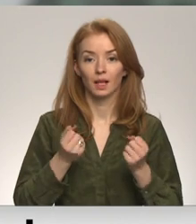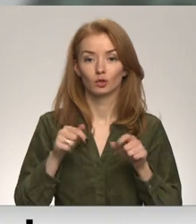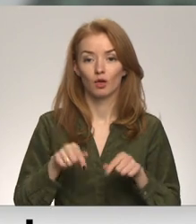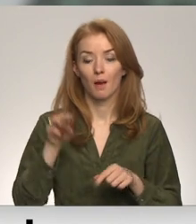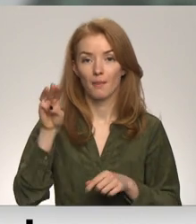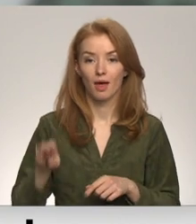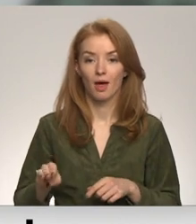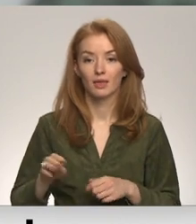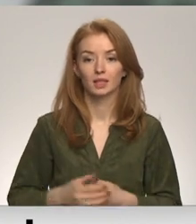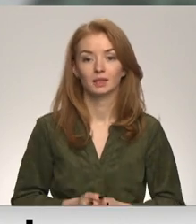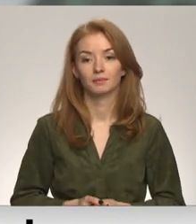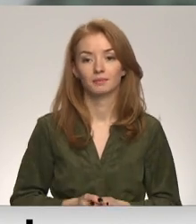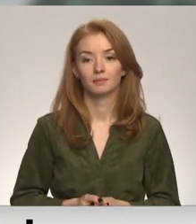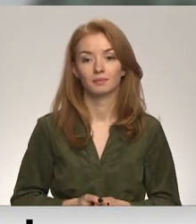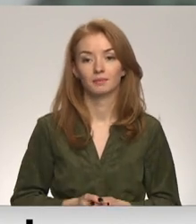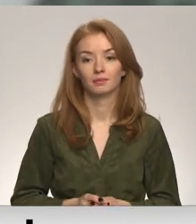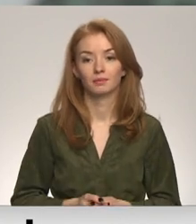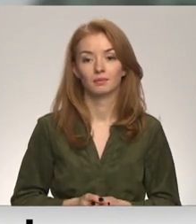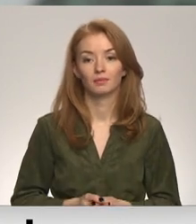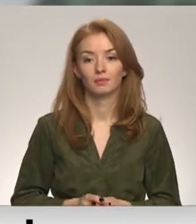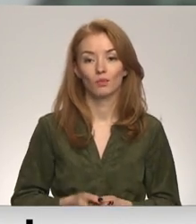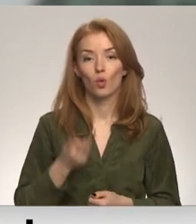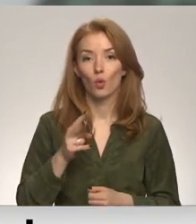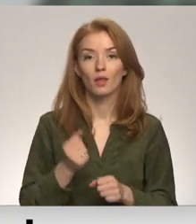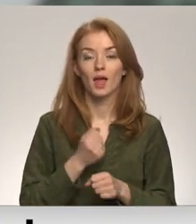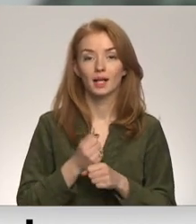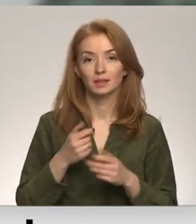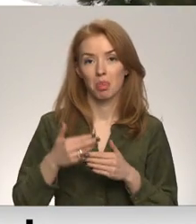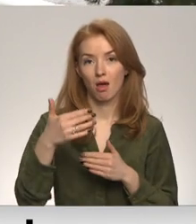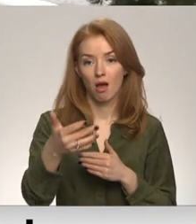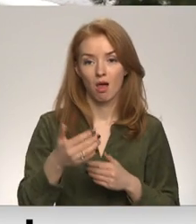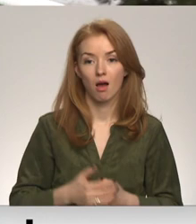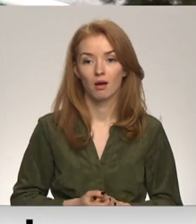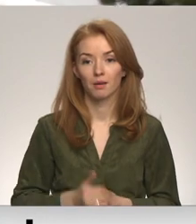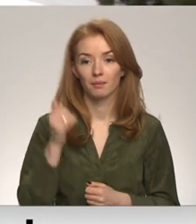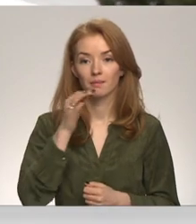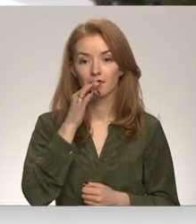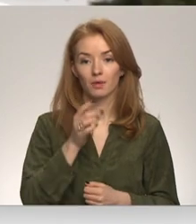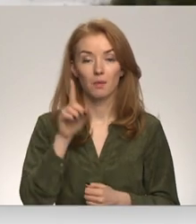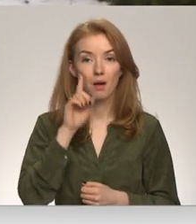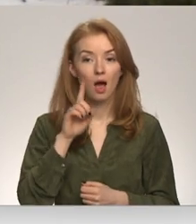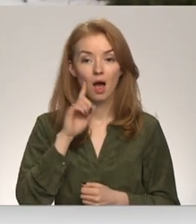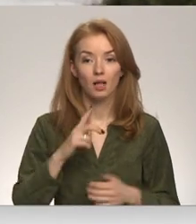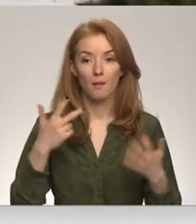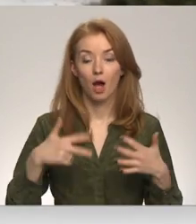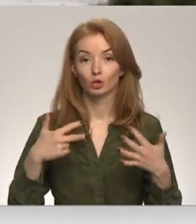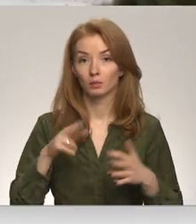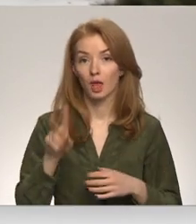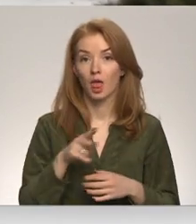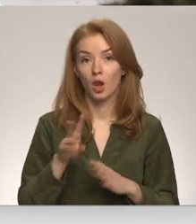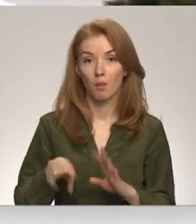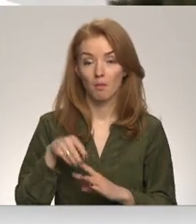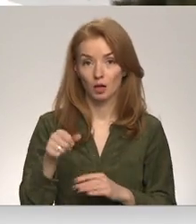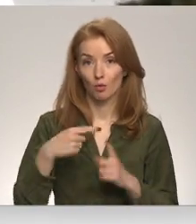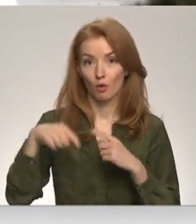mēnesī. Ko būsim tālāk darīt? Pagaidām 80 € maksājam